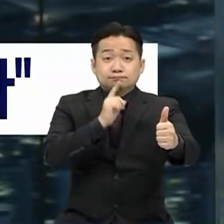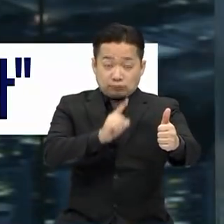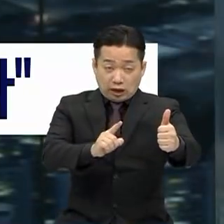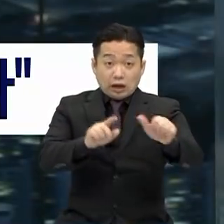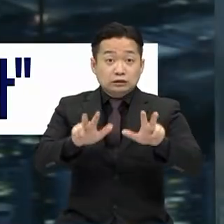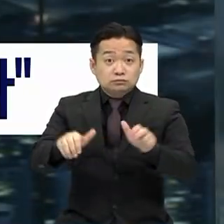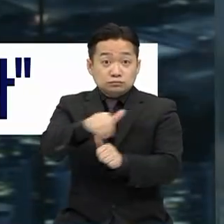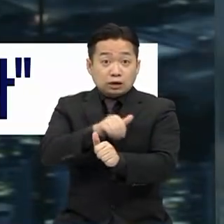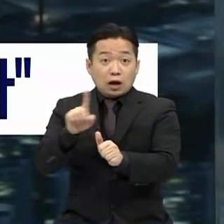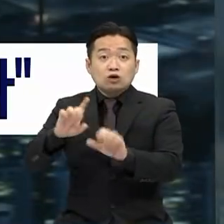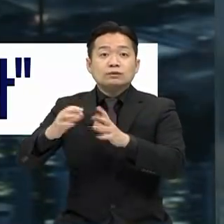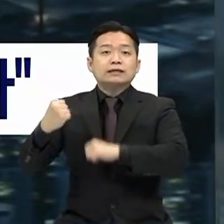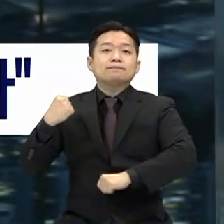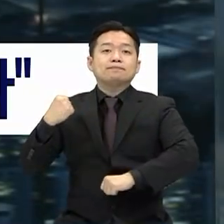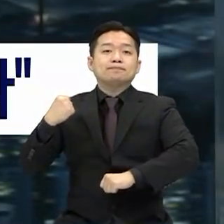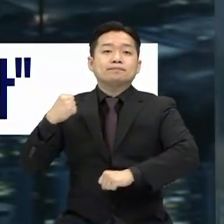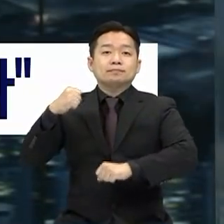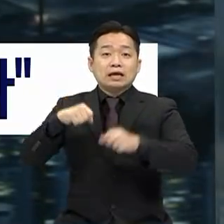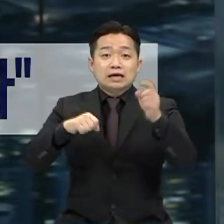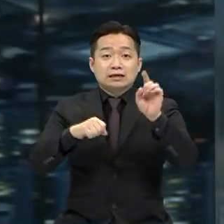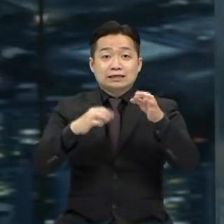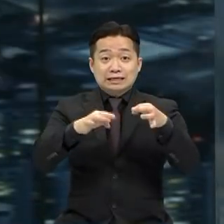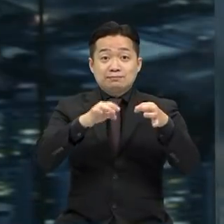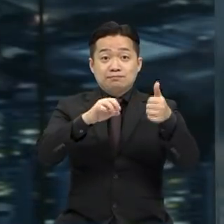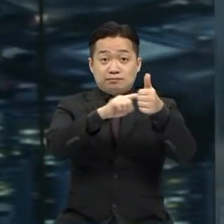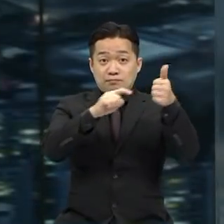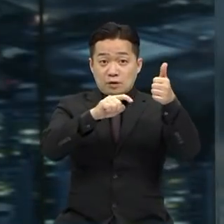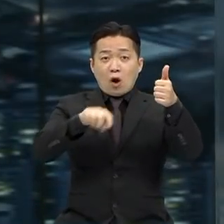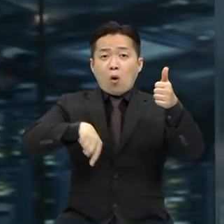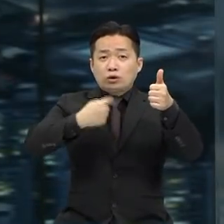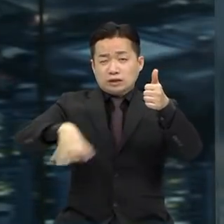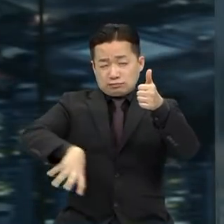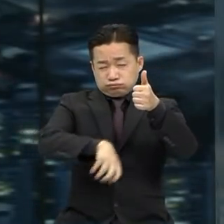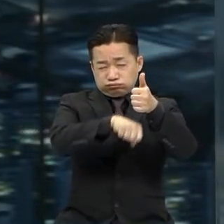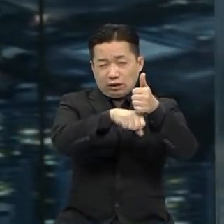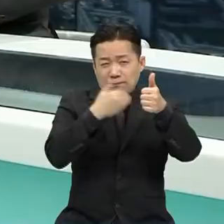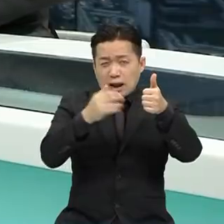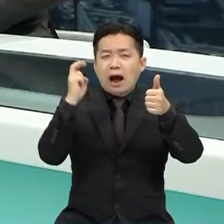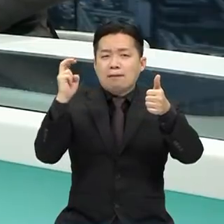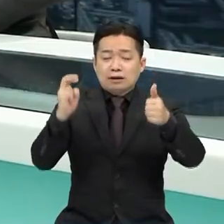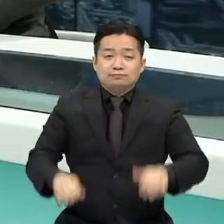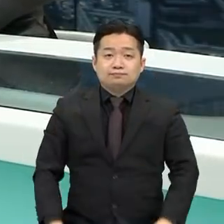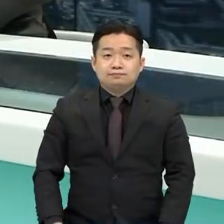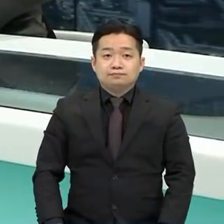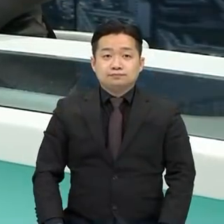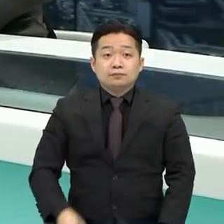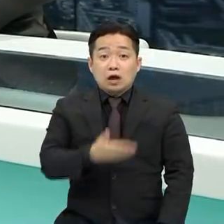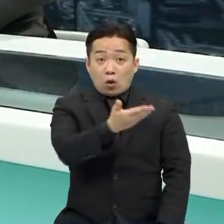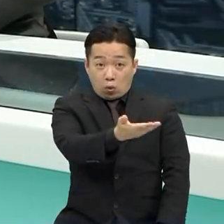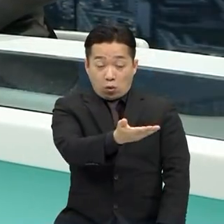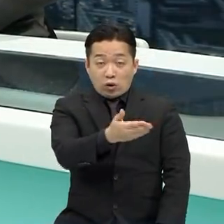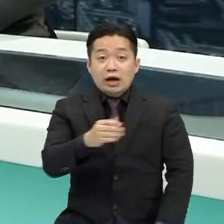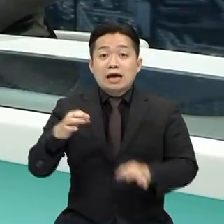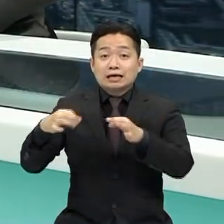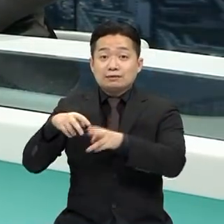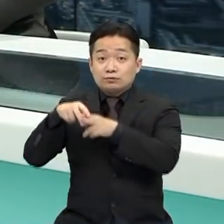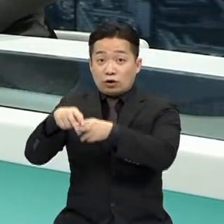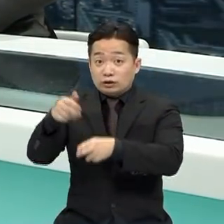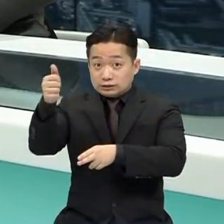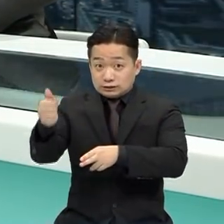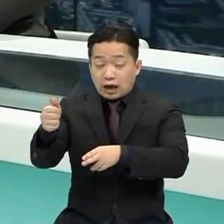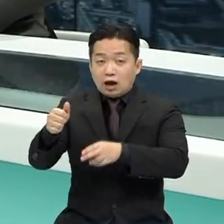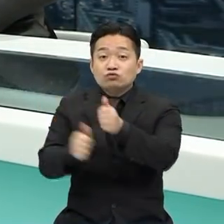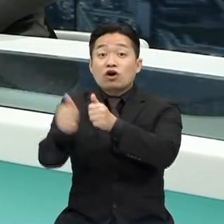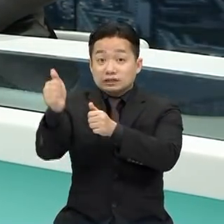현재로서는 국민의 인선 대위가 김병준 원 톱 체제로 출범할 가능성이 커진 겁니다 오늘 기억력이 자가 김종인 전 위원장 사무실 앞에서